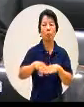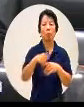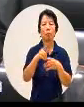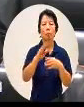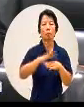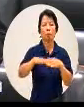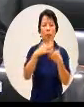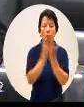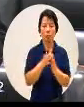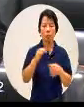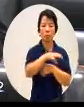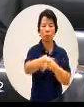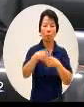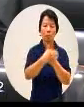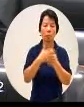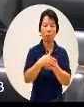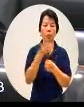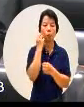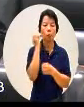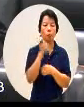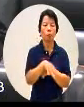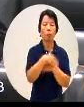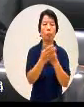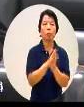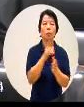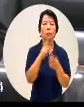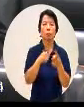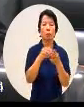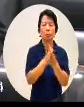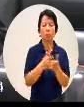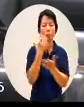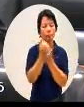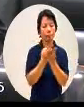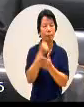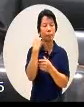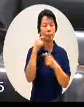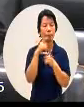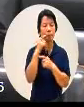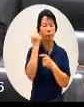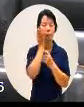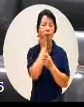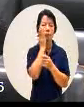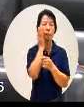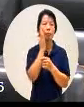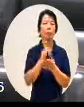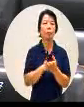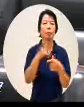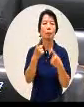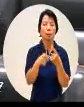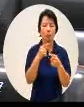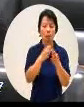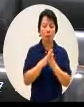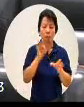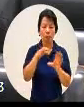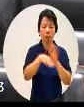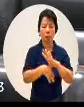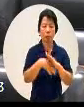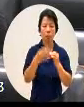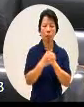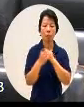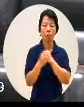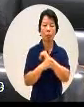什麼會把環保署漏過是留給環保署面子調適會因為你們說碳說碳